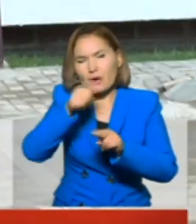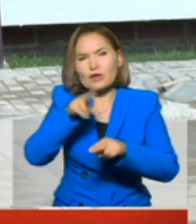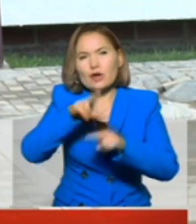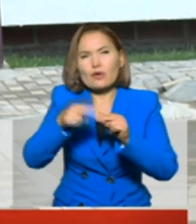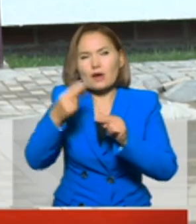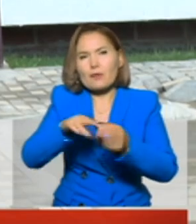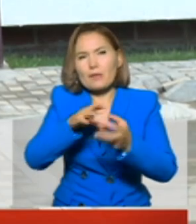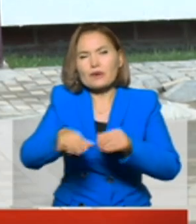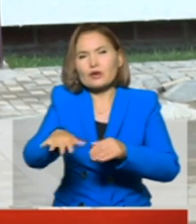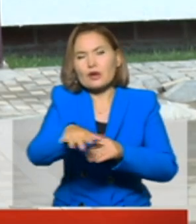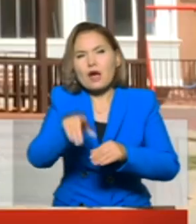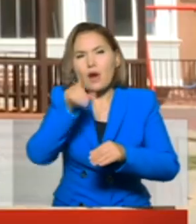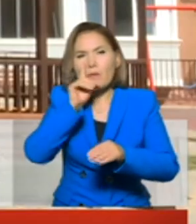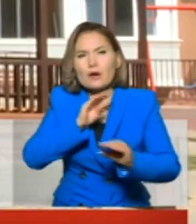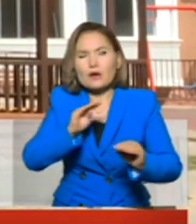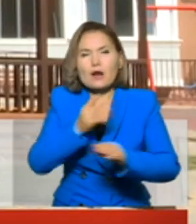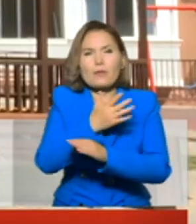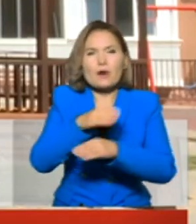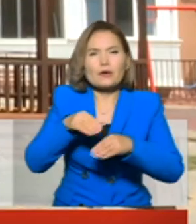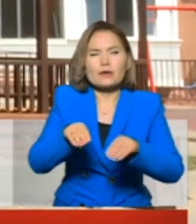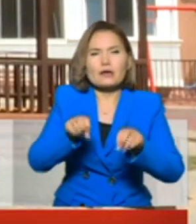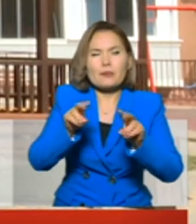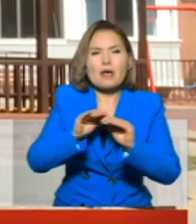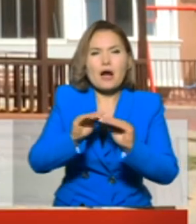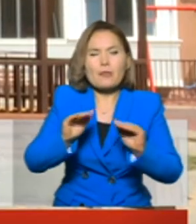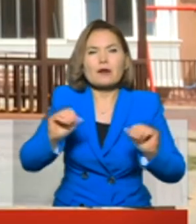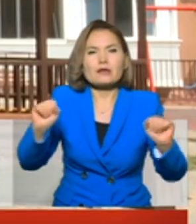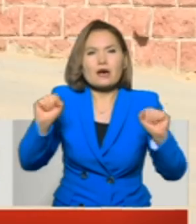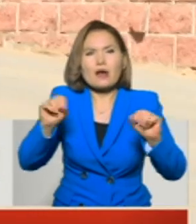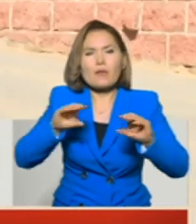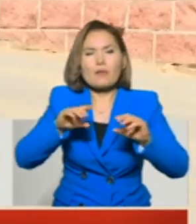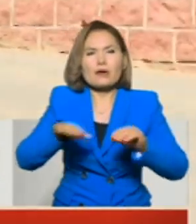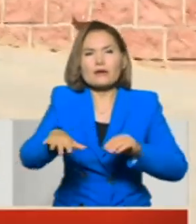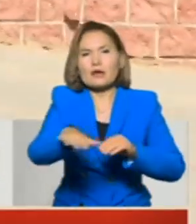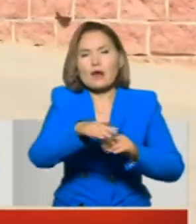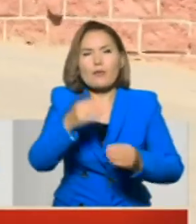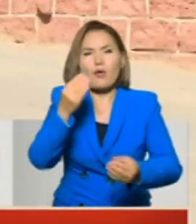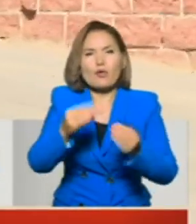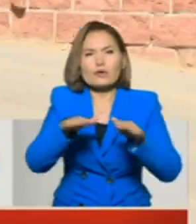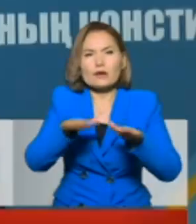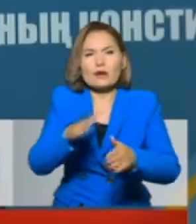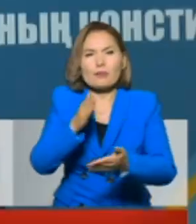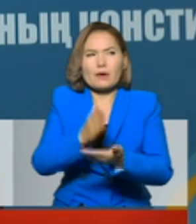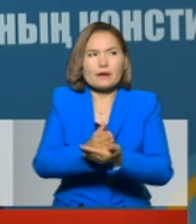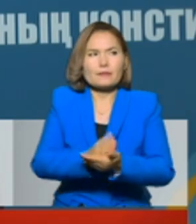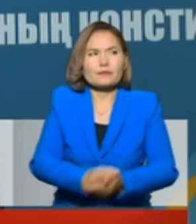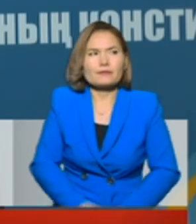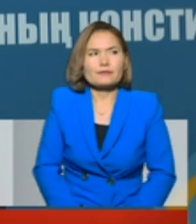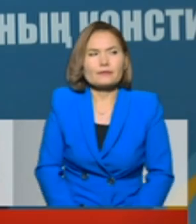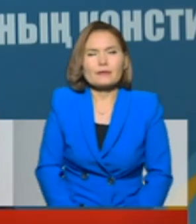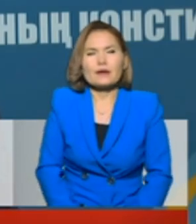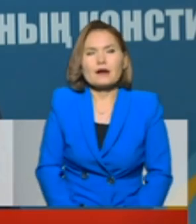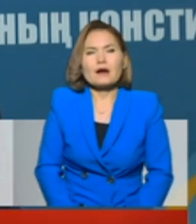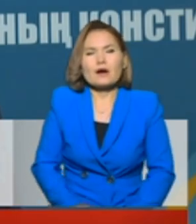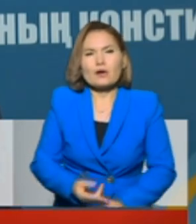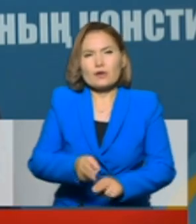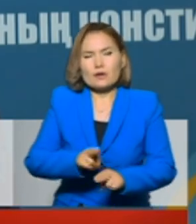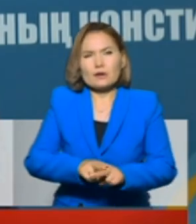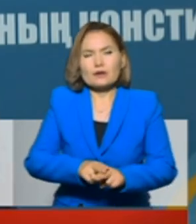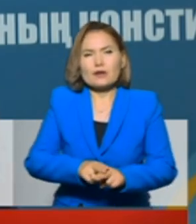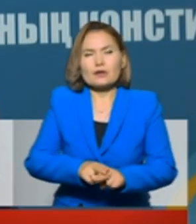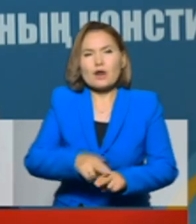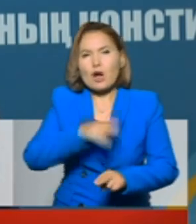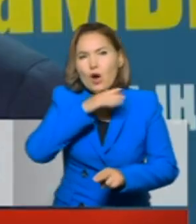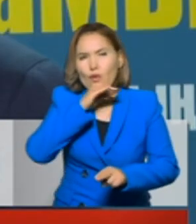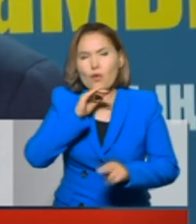нысанның ауласы толық абаттандырылған. Балаларға арналған спорттық ойын-сауық алаңдары да орнатылыпты. Қарастырылған кезде көп